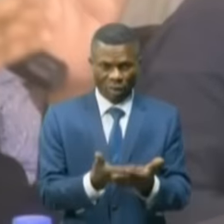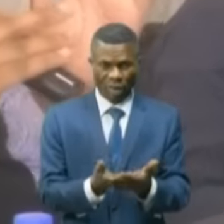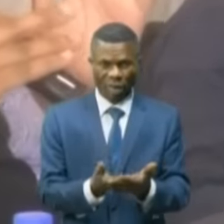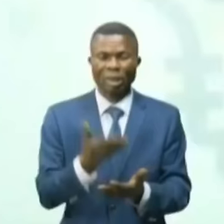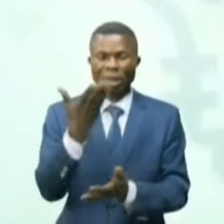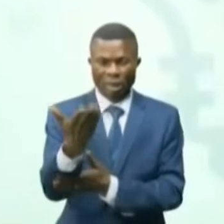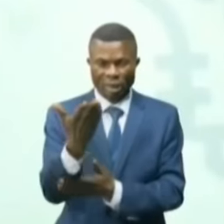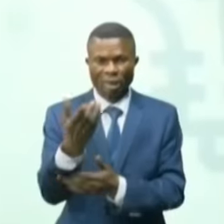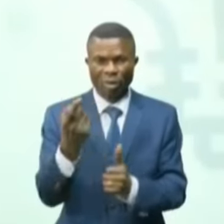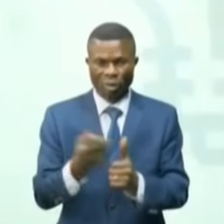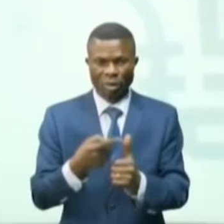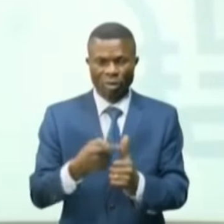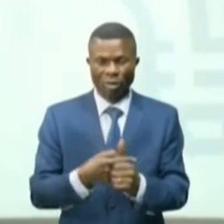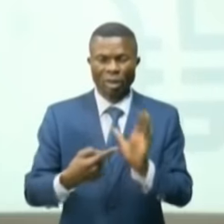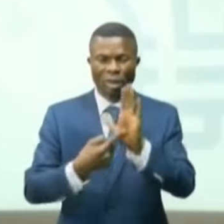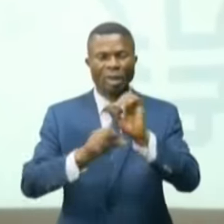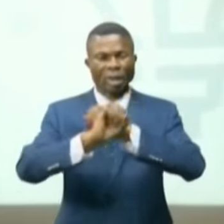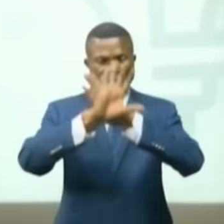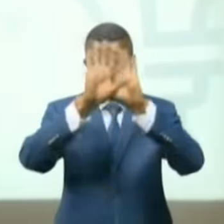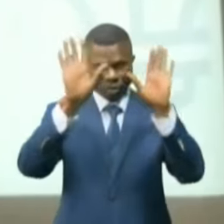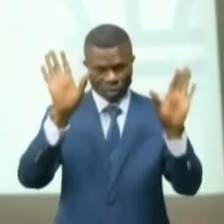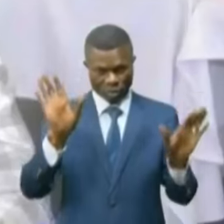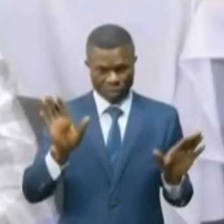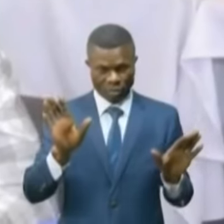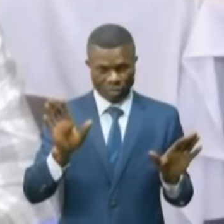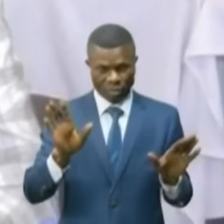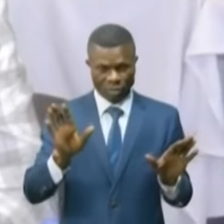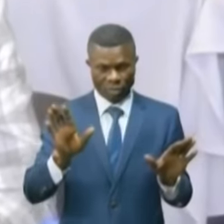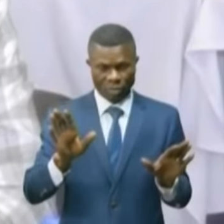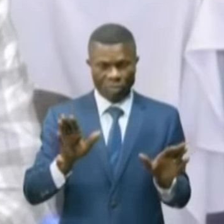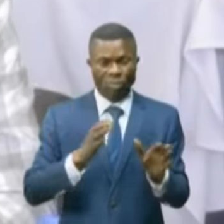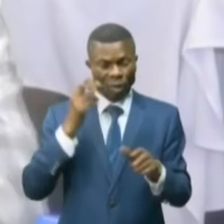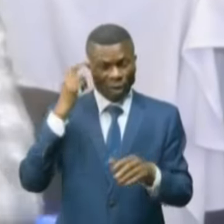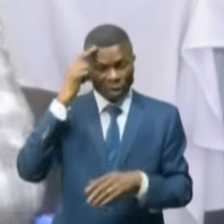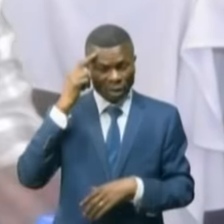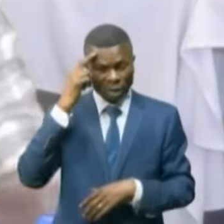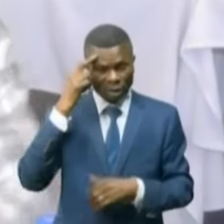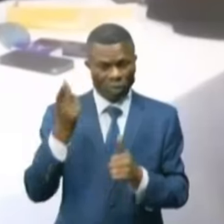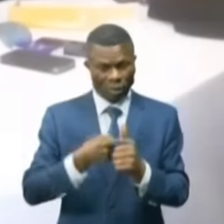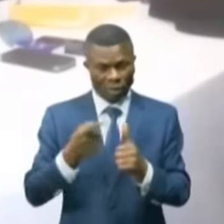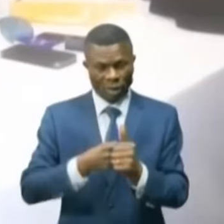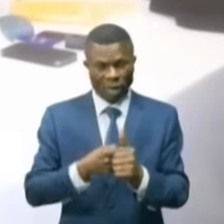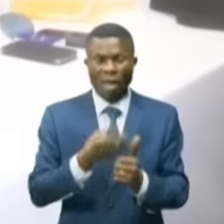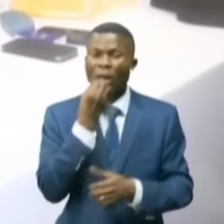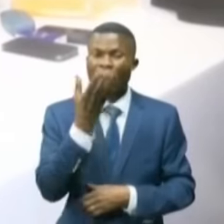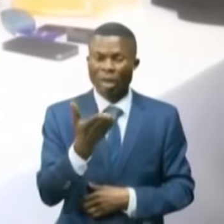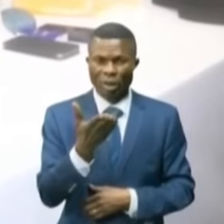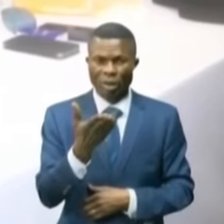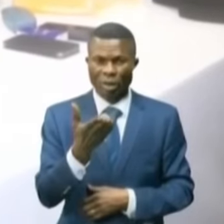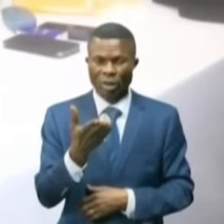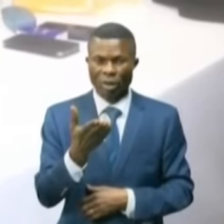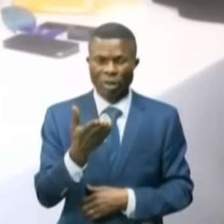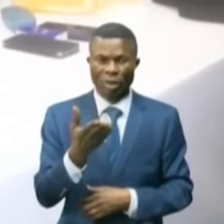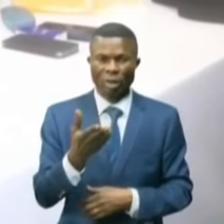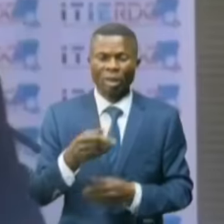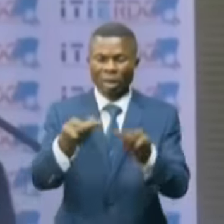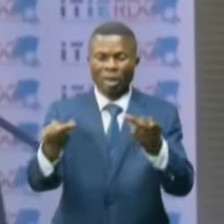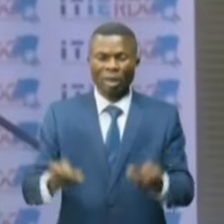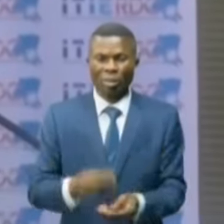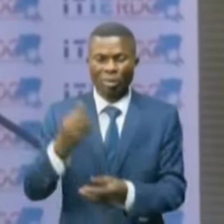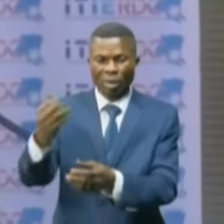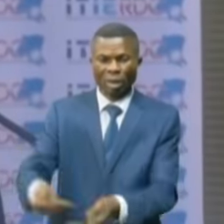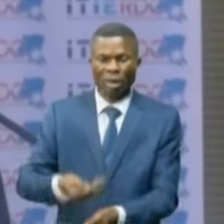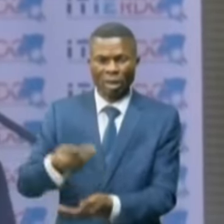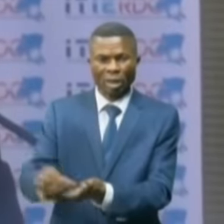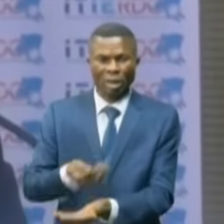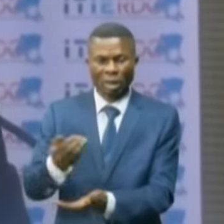qui exigent une transparence, se référant ici à un cas de la générale des carrières et des mines qui,